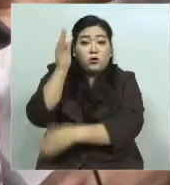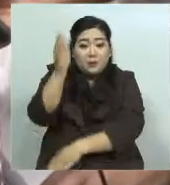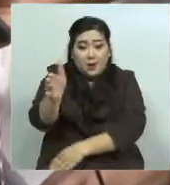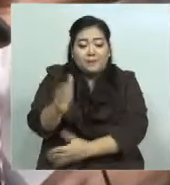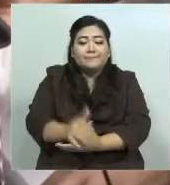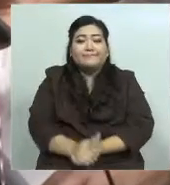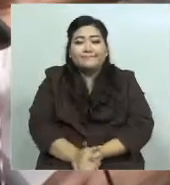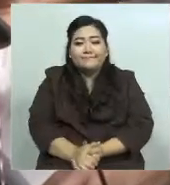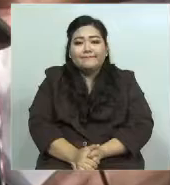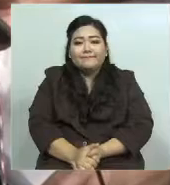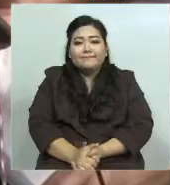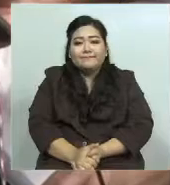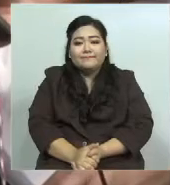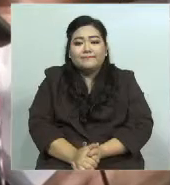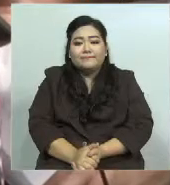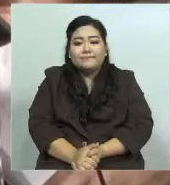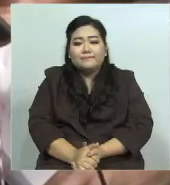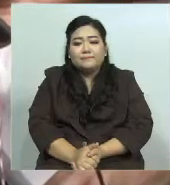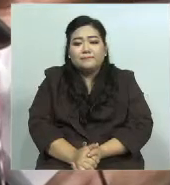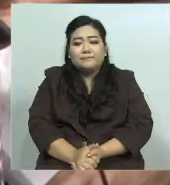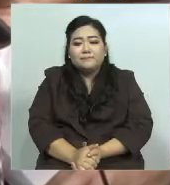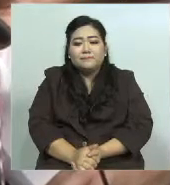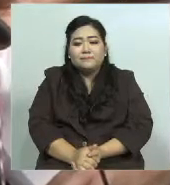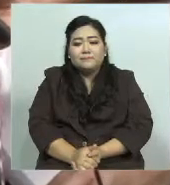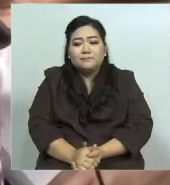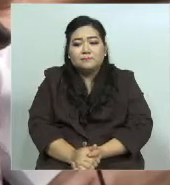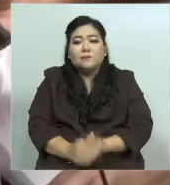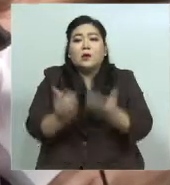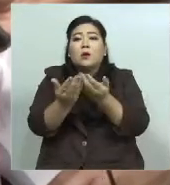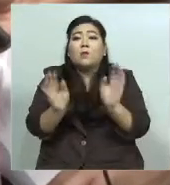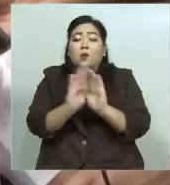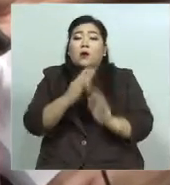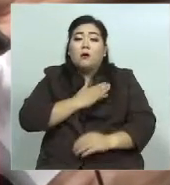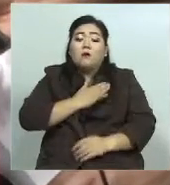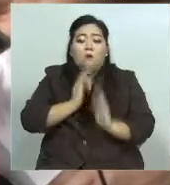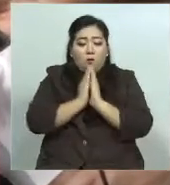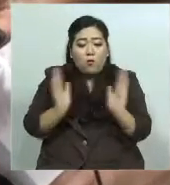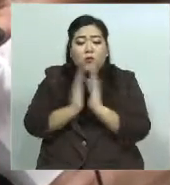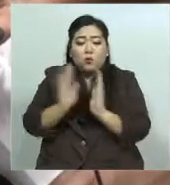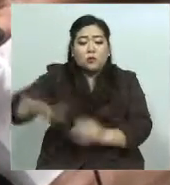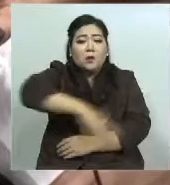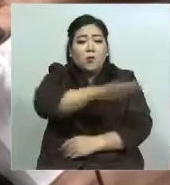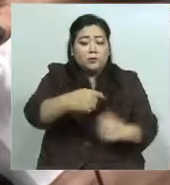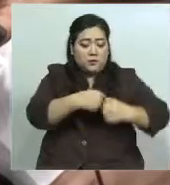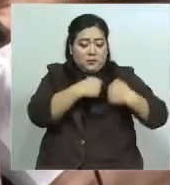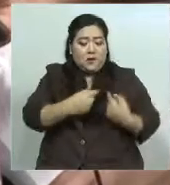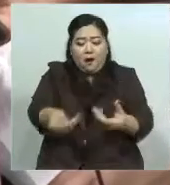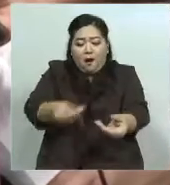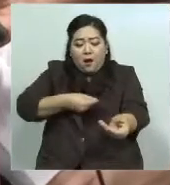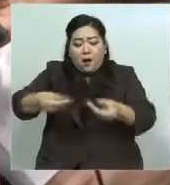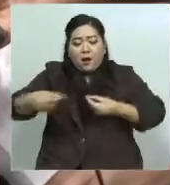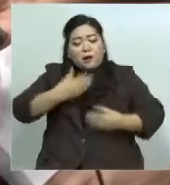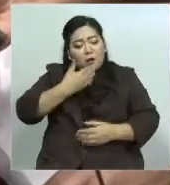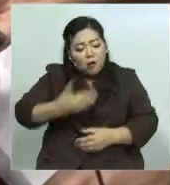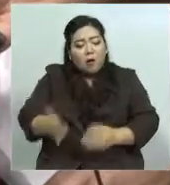ไปค่ะแล้วก็ทางครอบครัวต้องขอบคุณกับทุกกำลังใจที่ส่งมาให้ทางครอบครัว